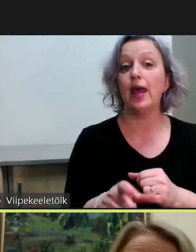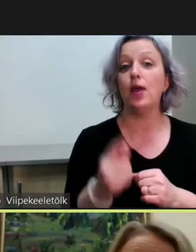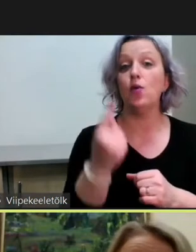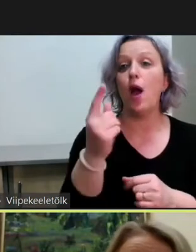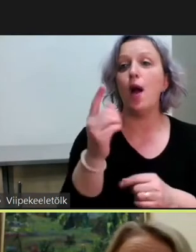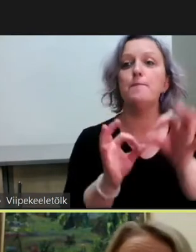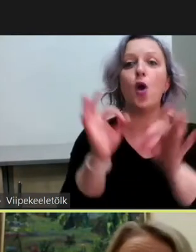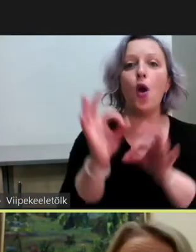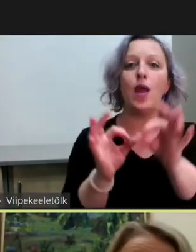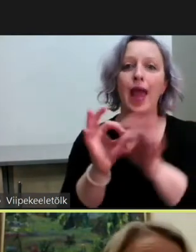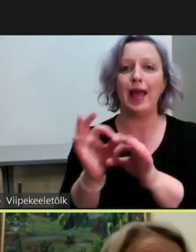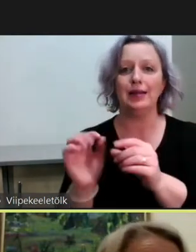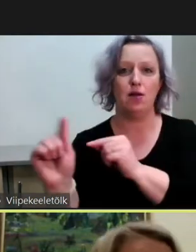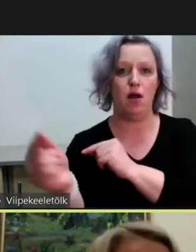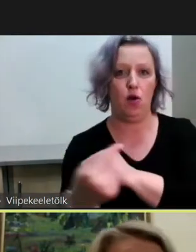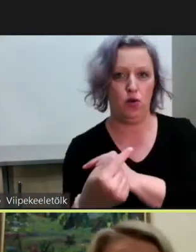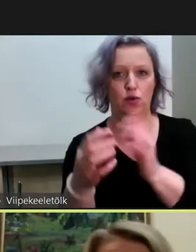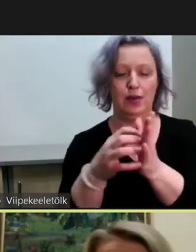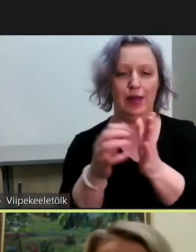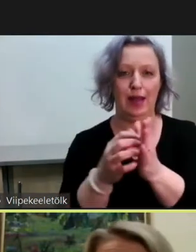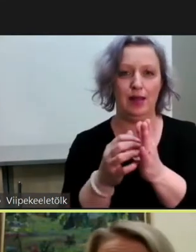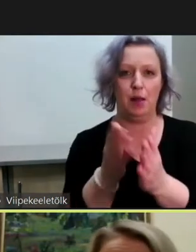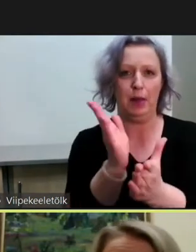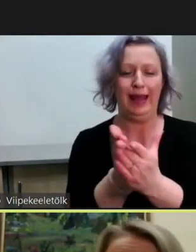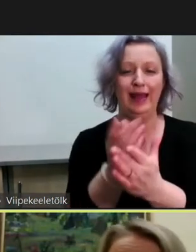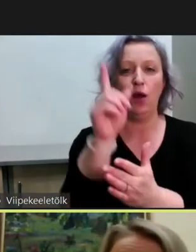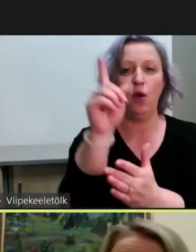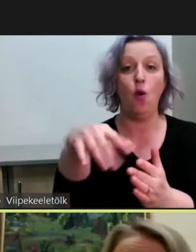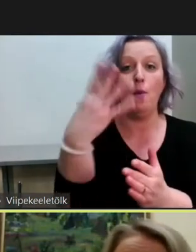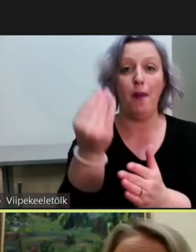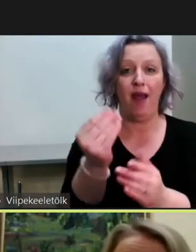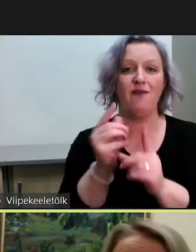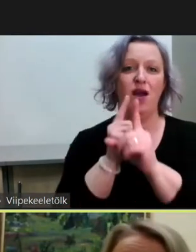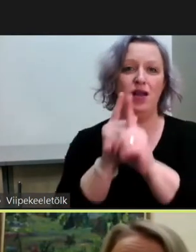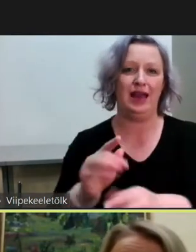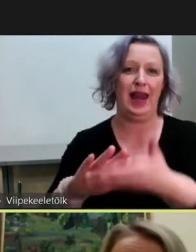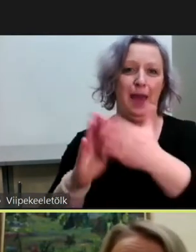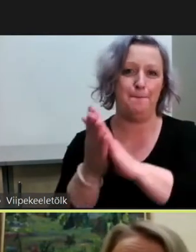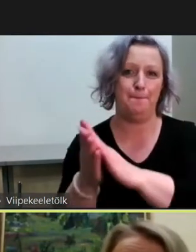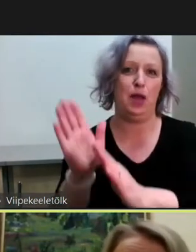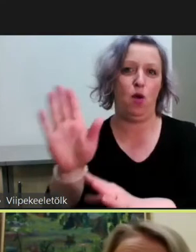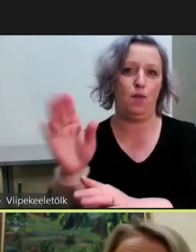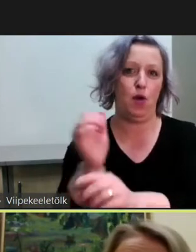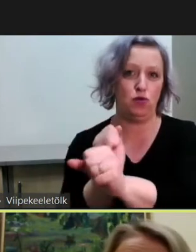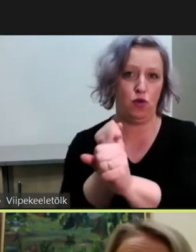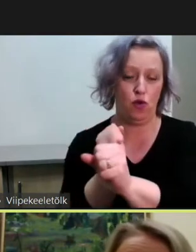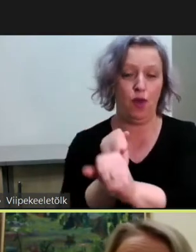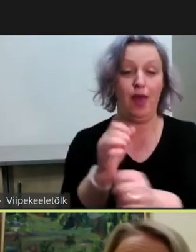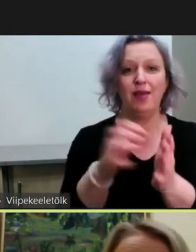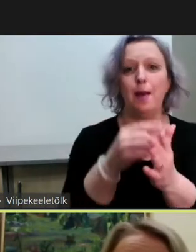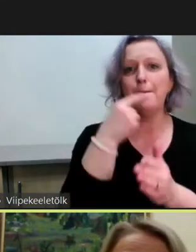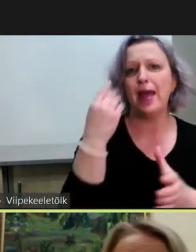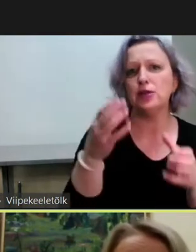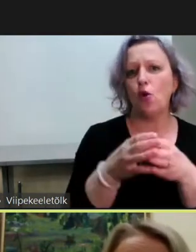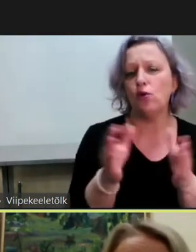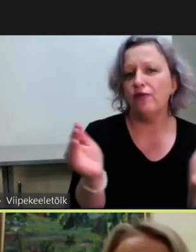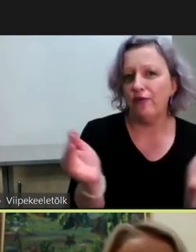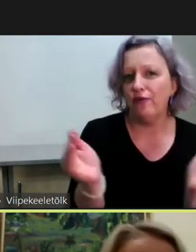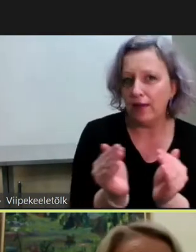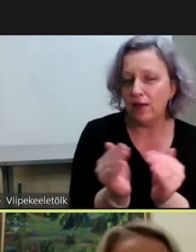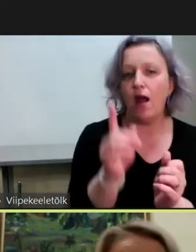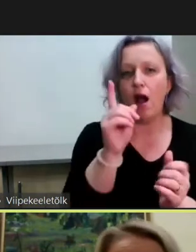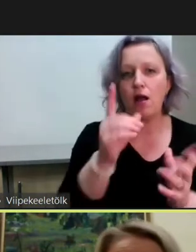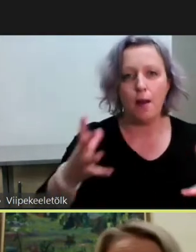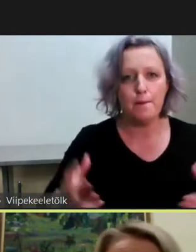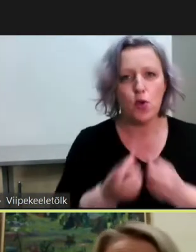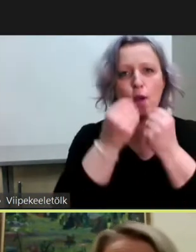projekti raames ehk tähtajalise lepinguga, et päris pisikene meeskond, aga püüame anda oma